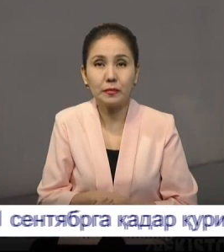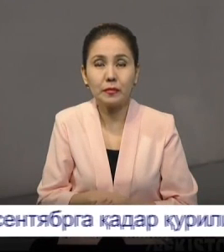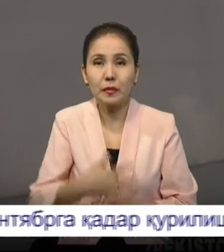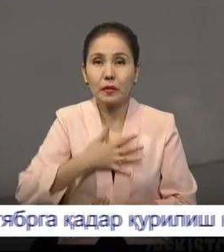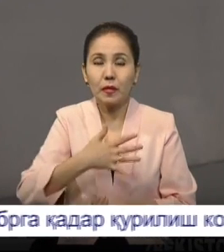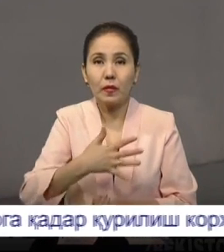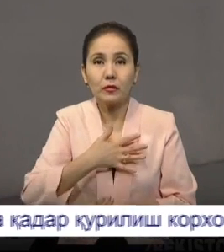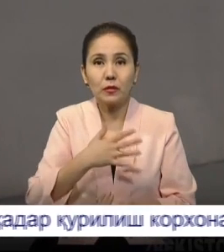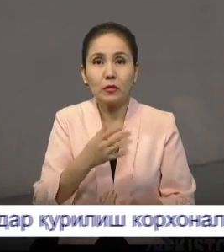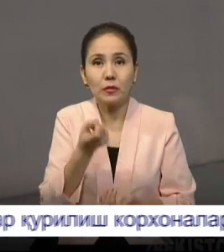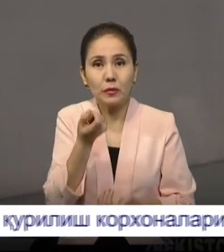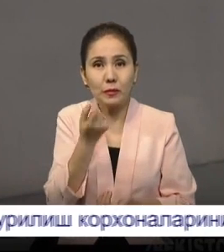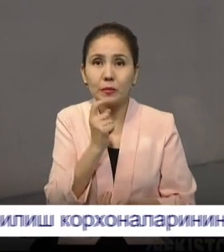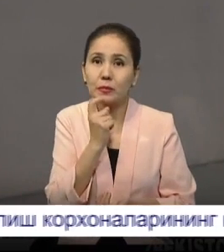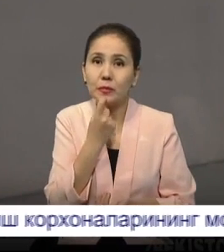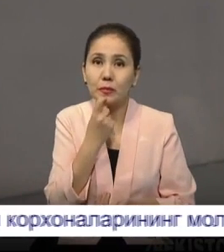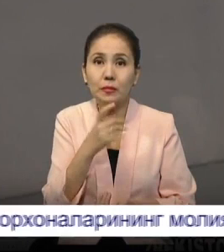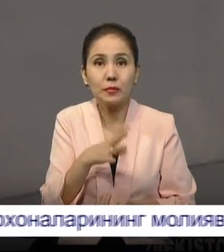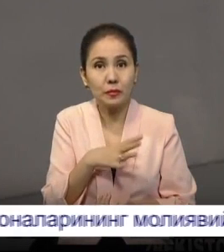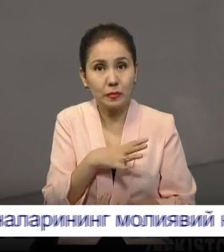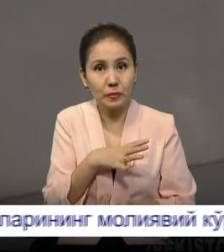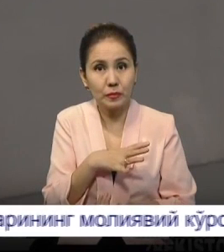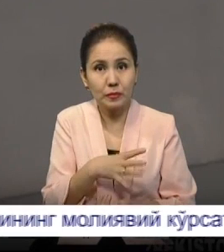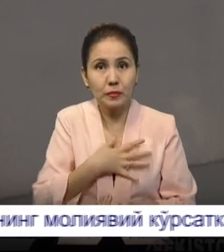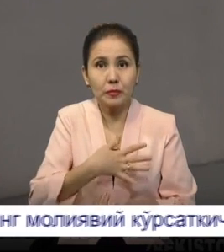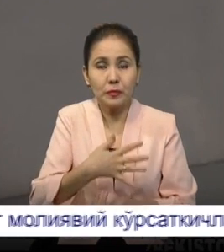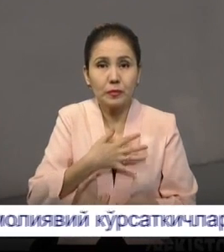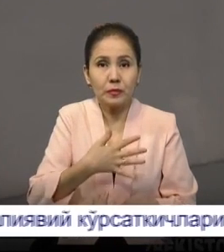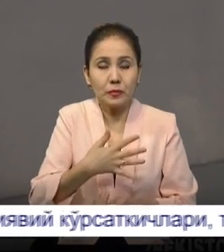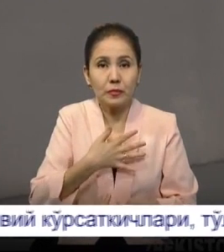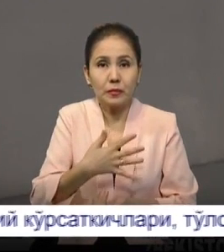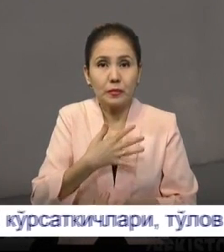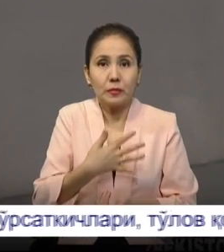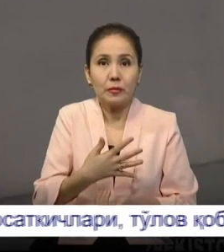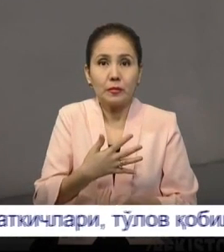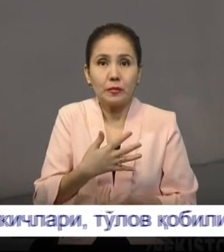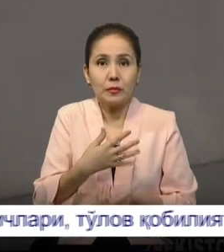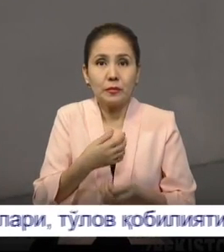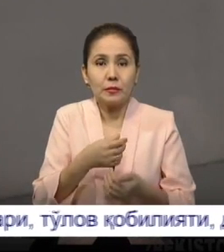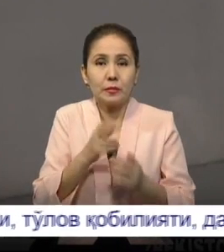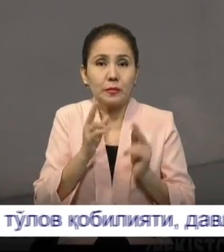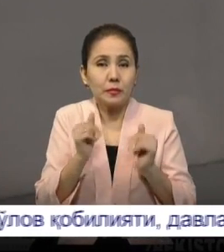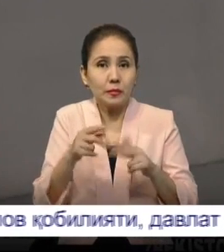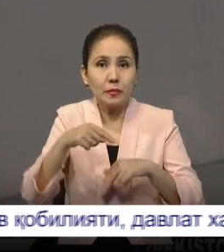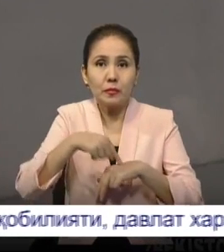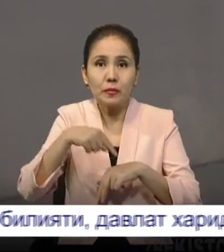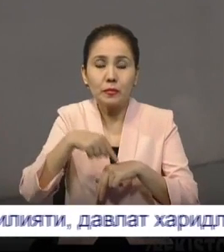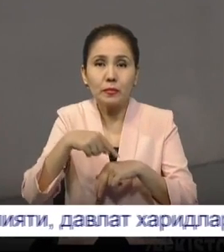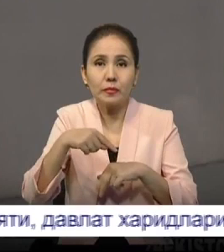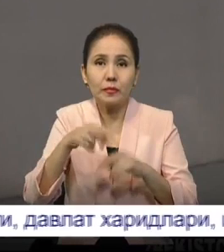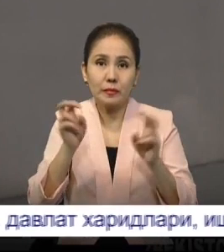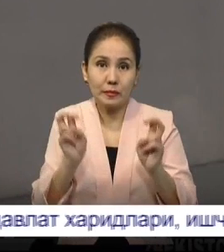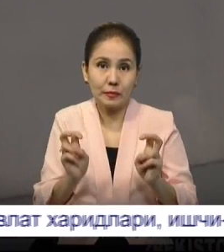Nafas olishim qiyinroq bo'ldi. Nafas tez-tez urib ketdi. Qanaqa desam ekan.